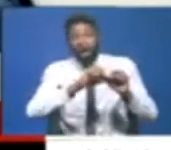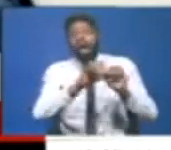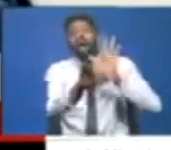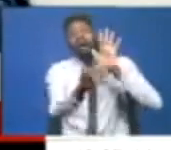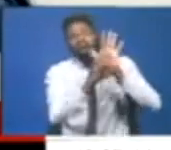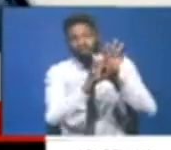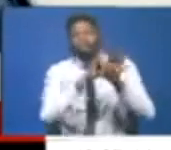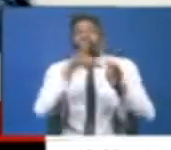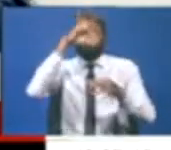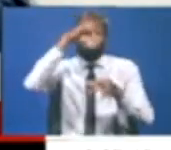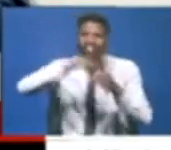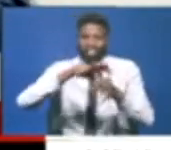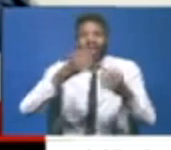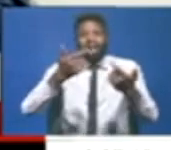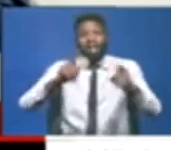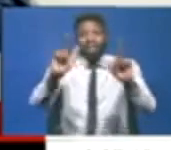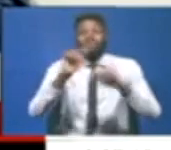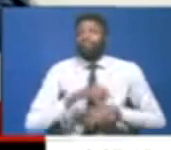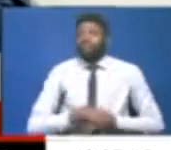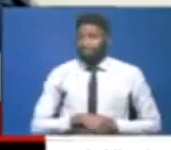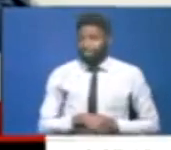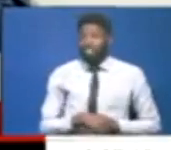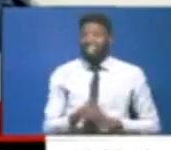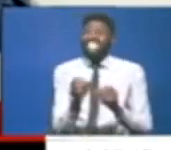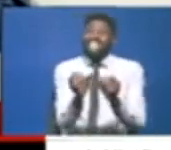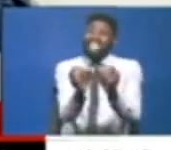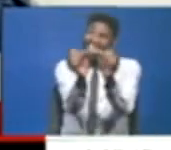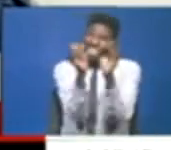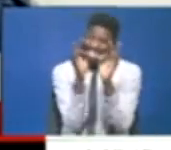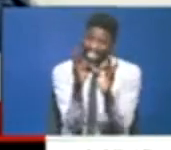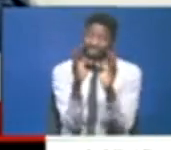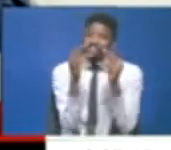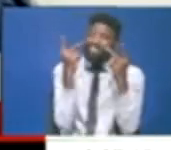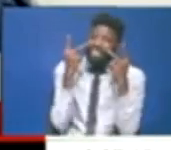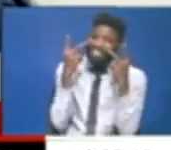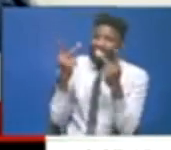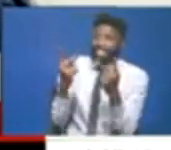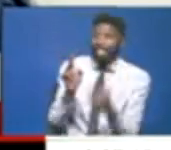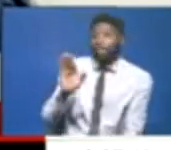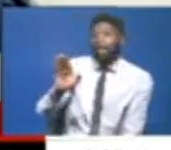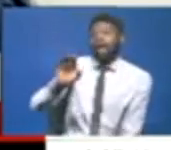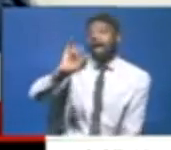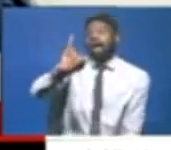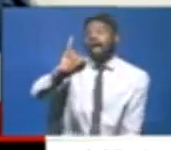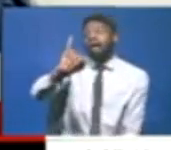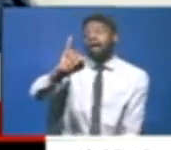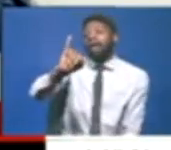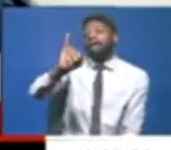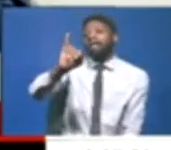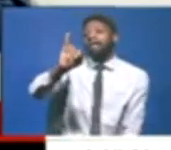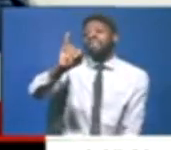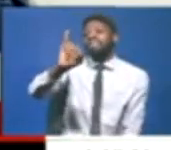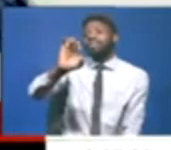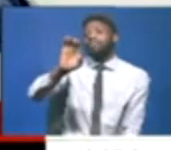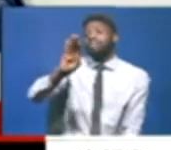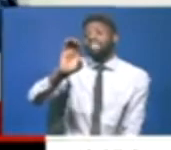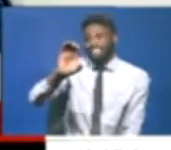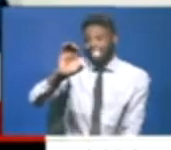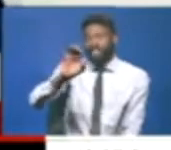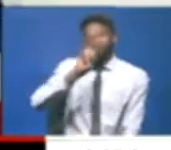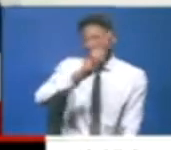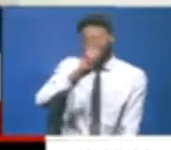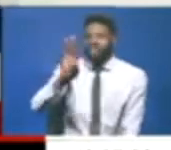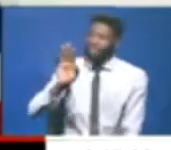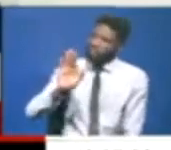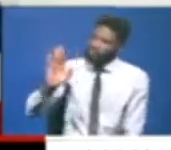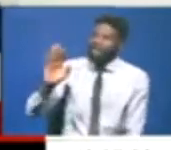kura. Ukiangalia tovuti, kwa mujibu wa tovuti ya IBC inasema kwamba watakuwepo